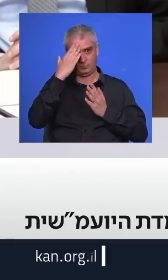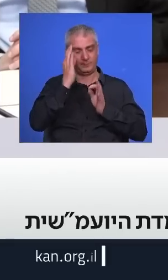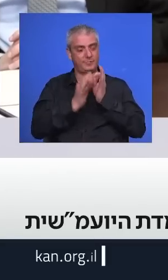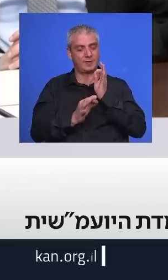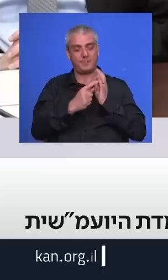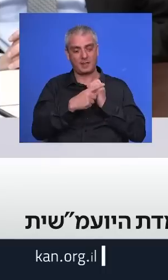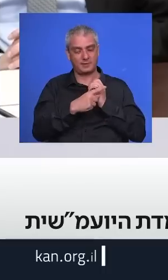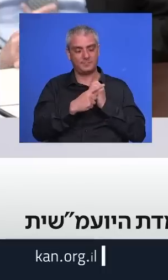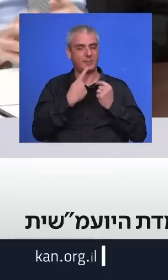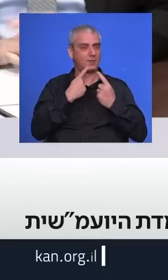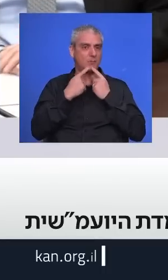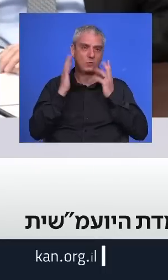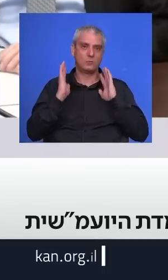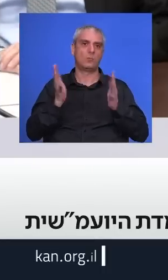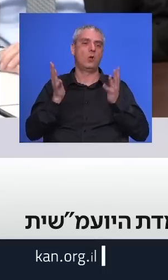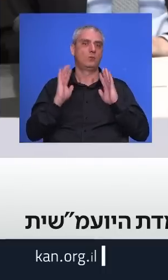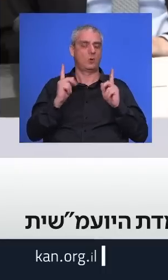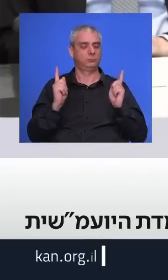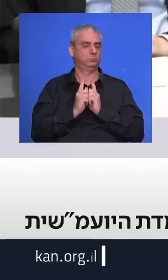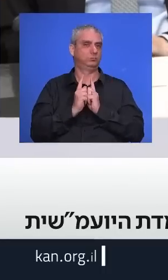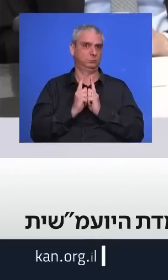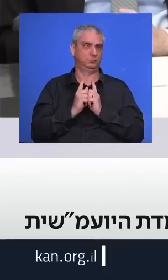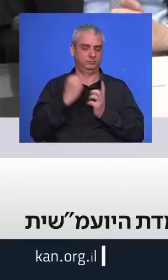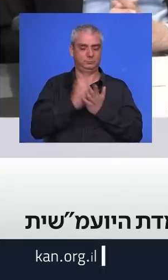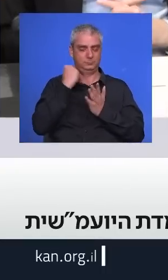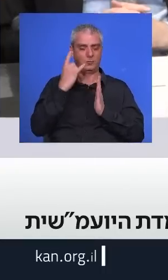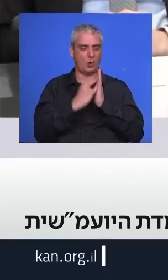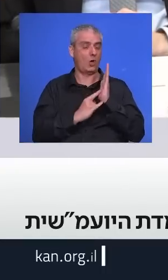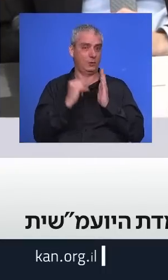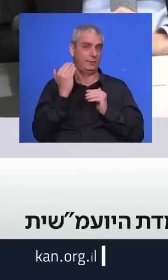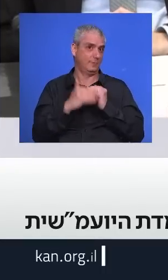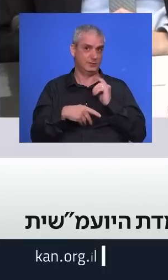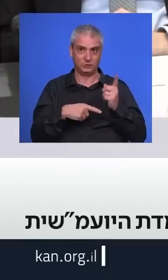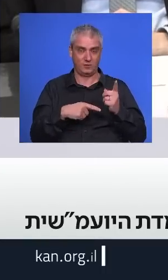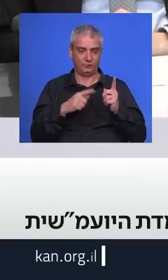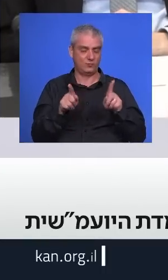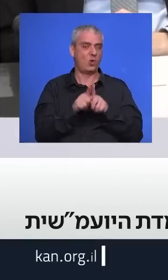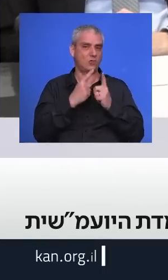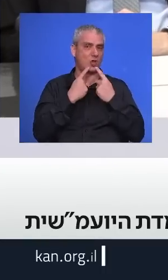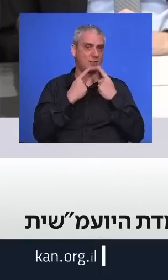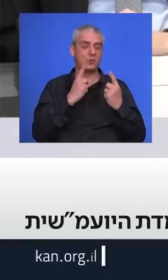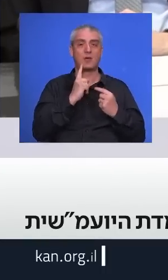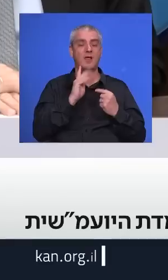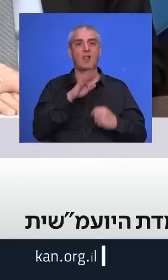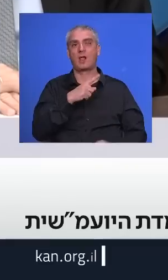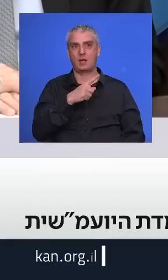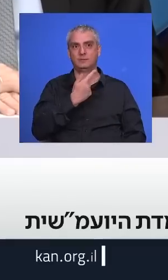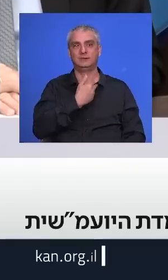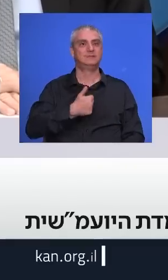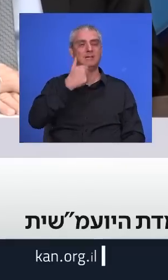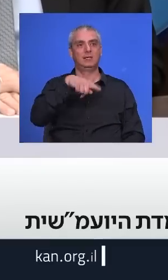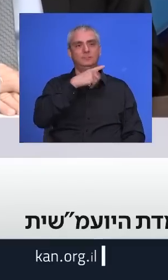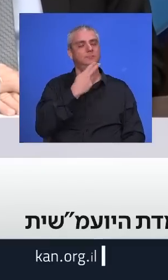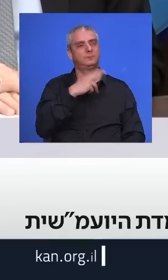היום, דיון מאוד קצר, מאשרים את החוק בסופו של אותו דיון, אבל גם השרים